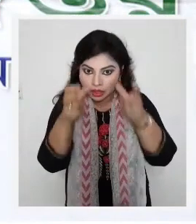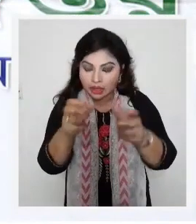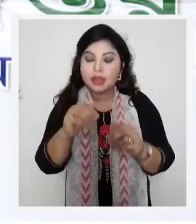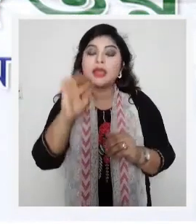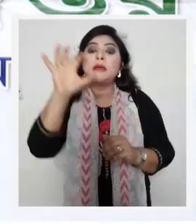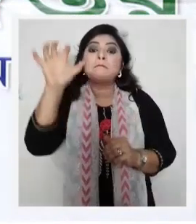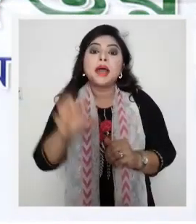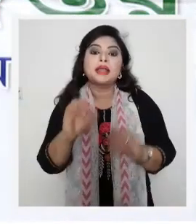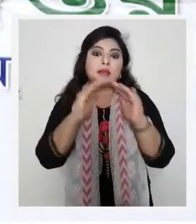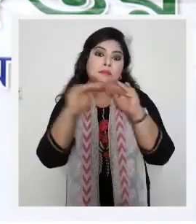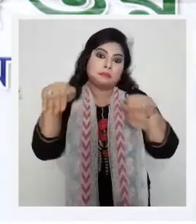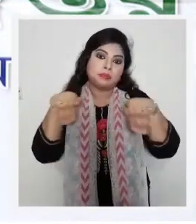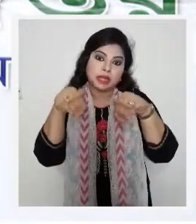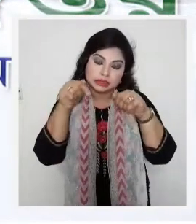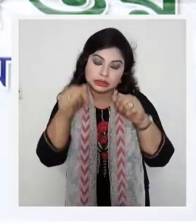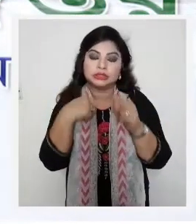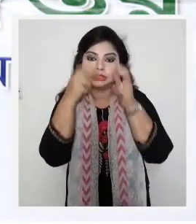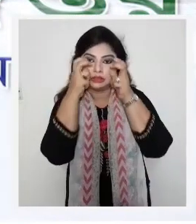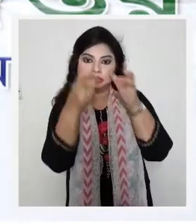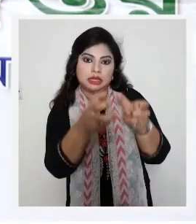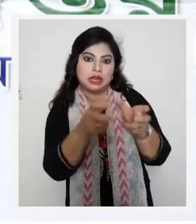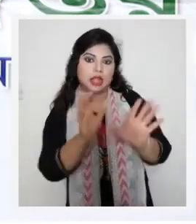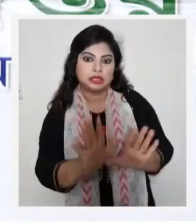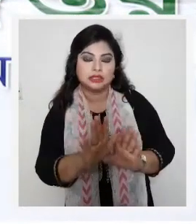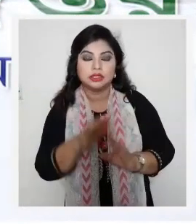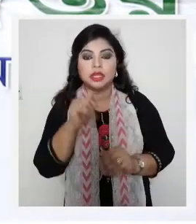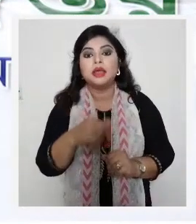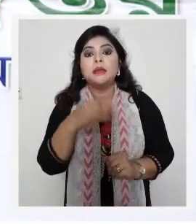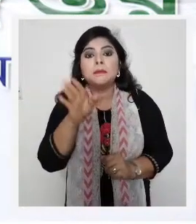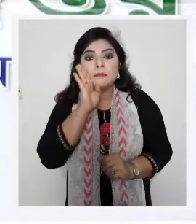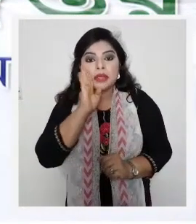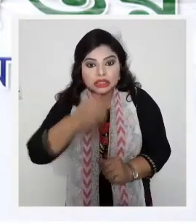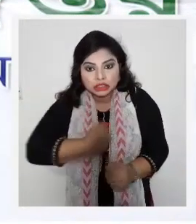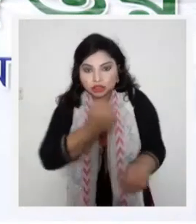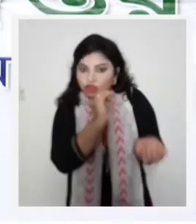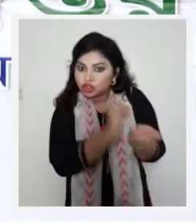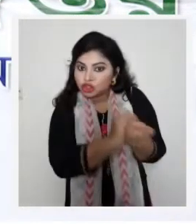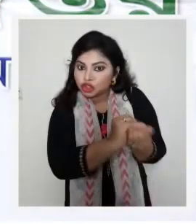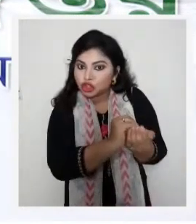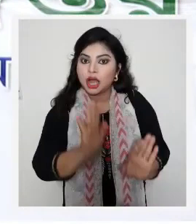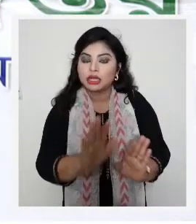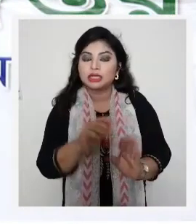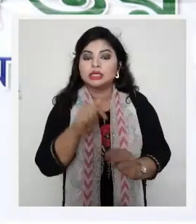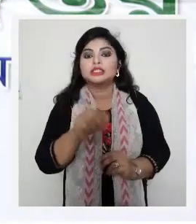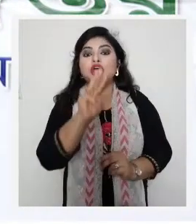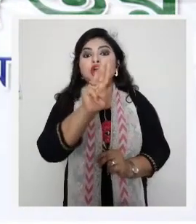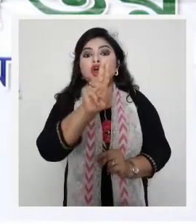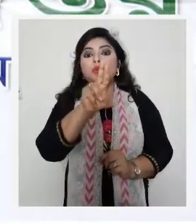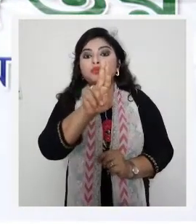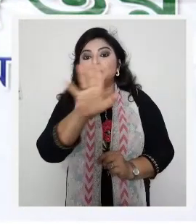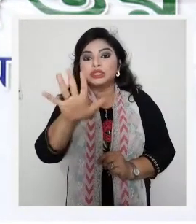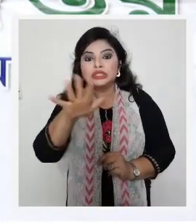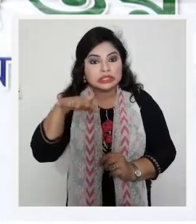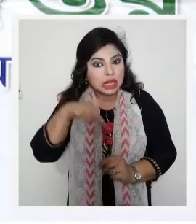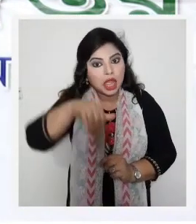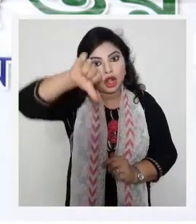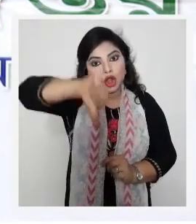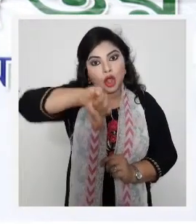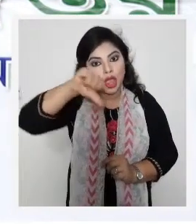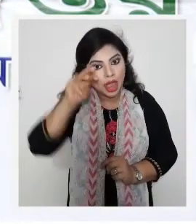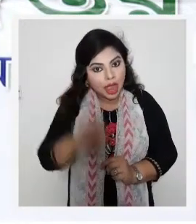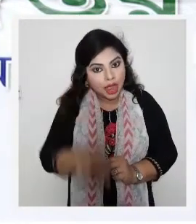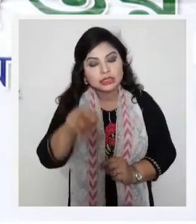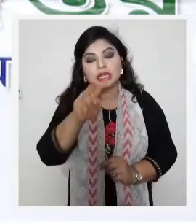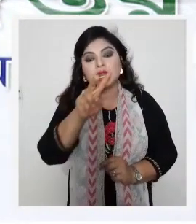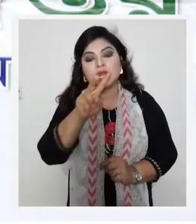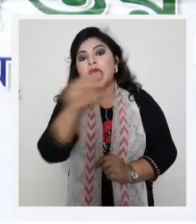যায় 31,991 জনকে। বাকি যারা কোয়ারেন্টাইনে আছেন তারা বাসায় আছেন। ব্যক্তিগত